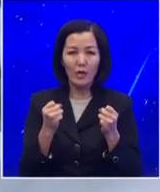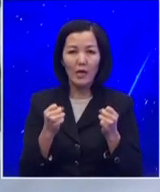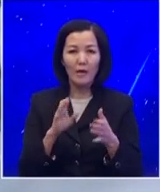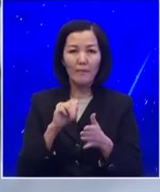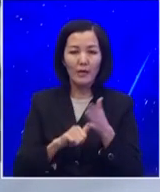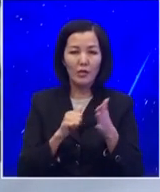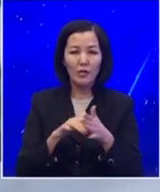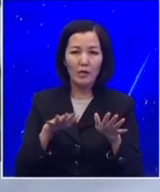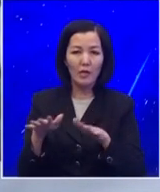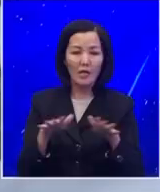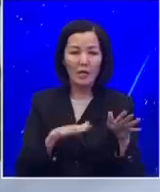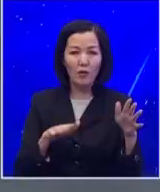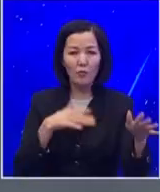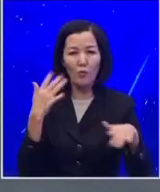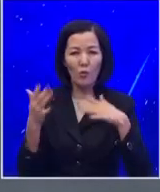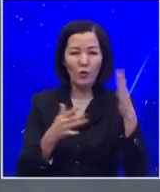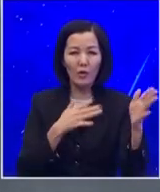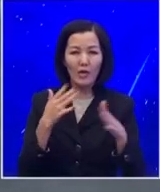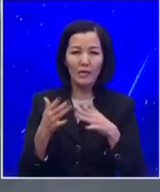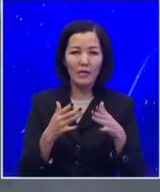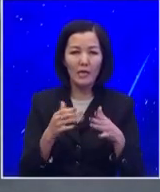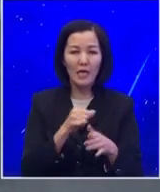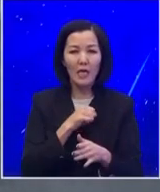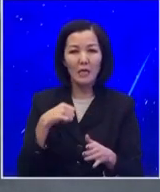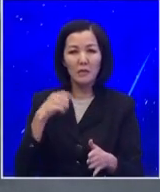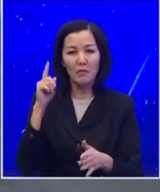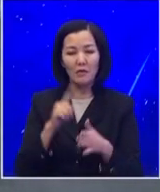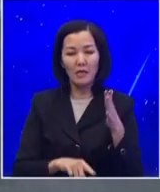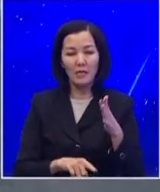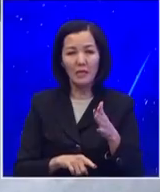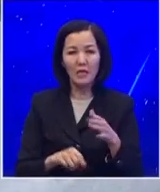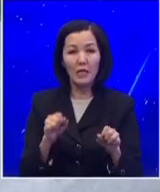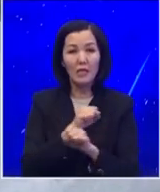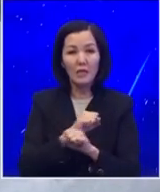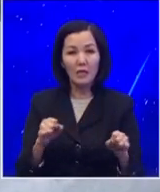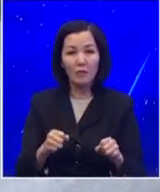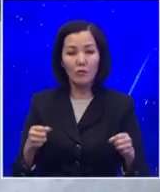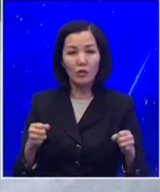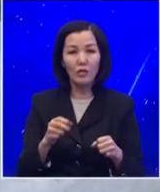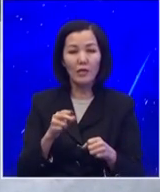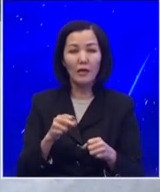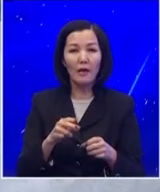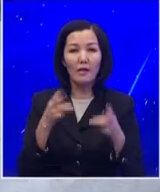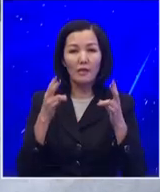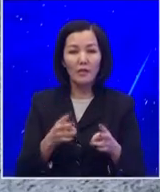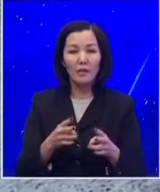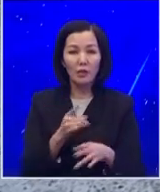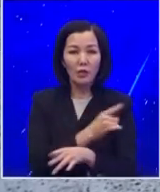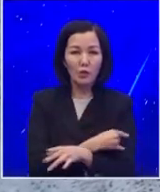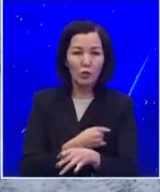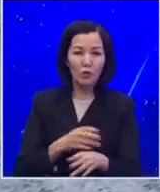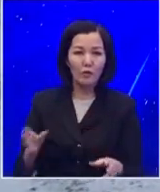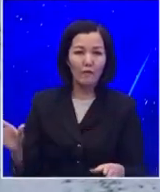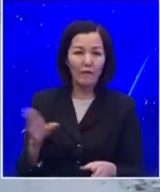аварии – гололед, пураны и элементарная самонадеянность водителей. Для недопущения чрезвычайных ситуаций спасатели дежурят на всех